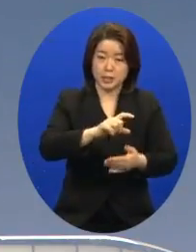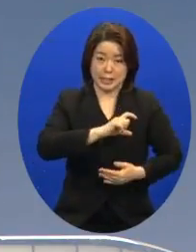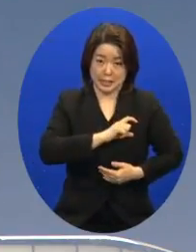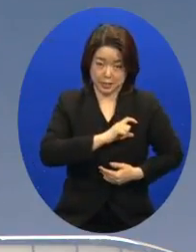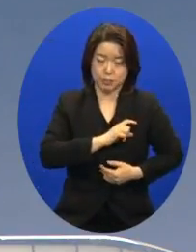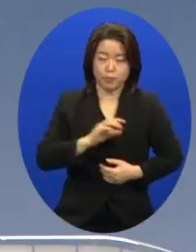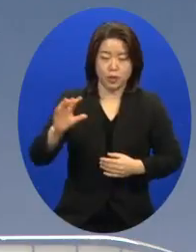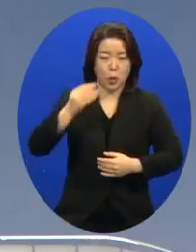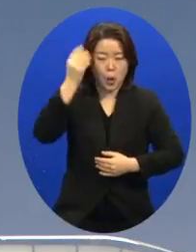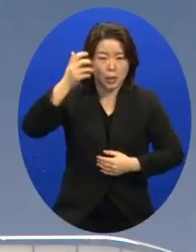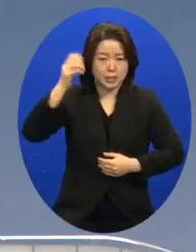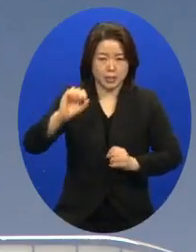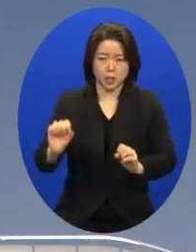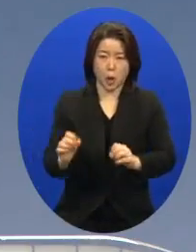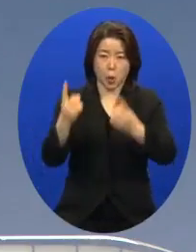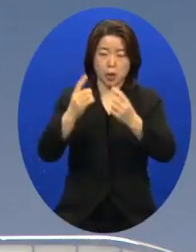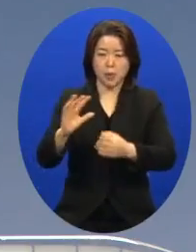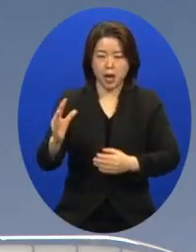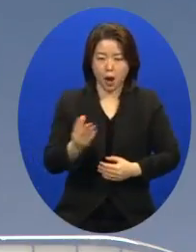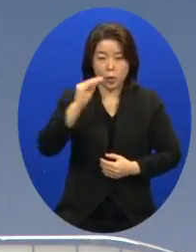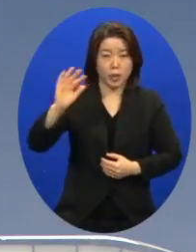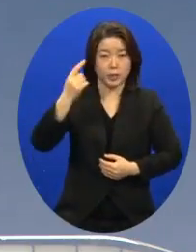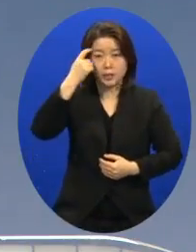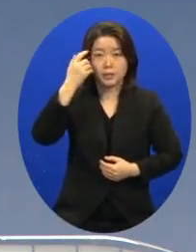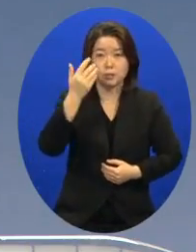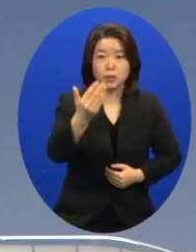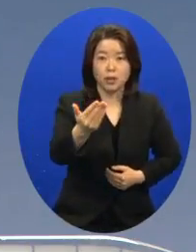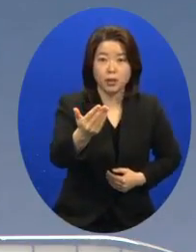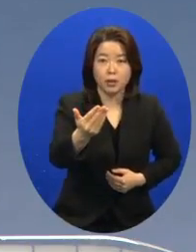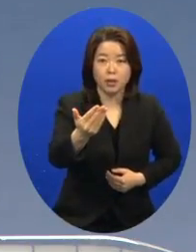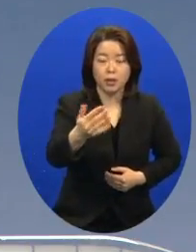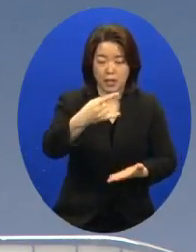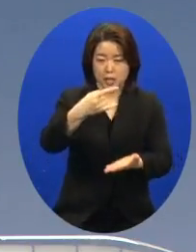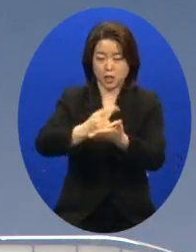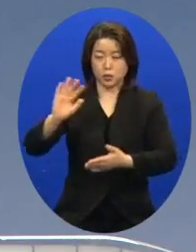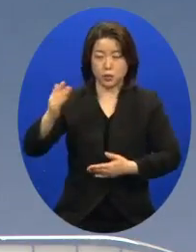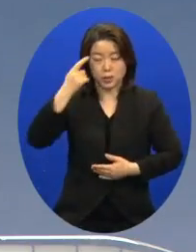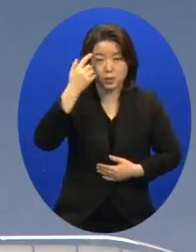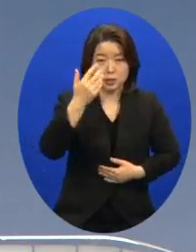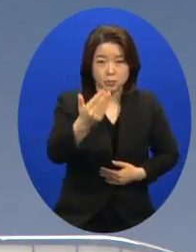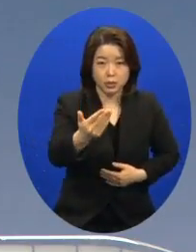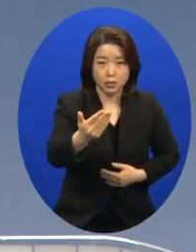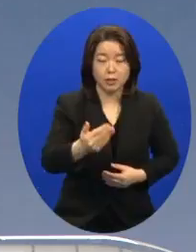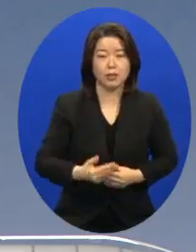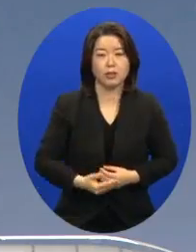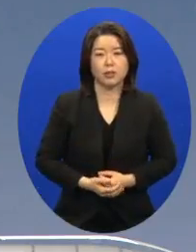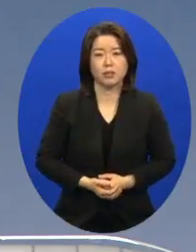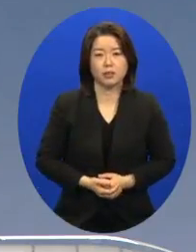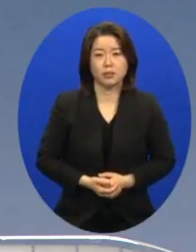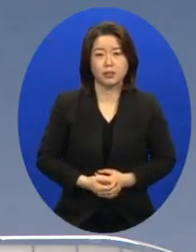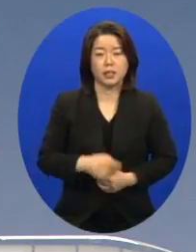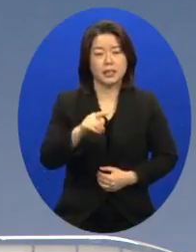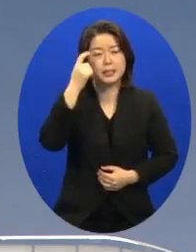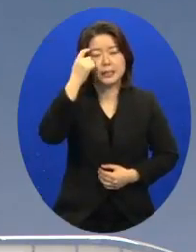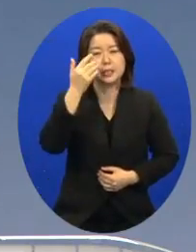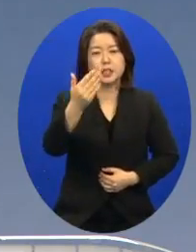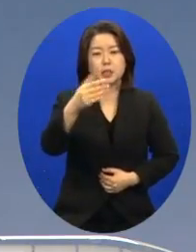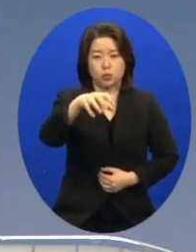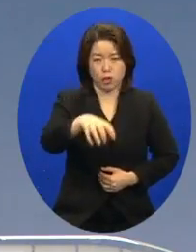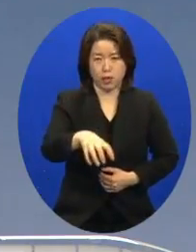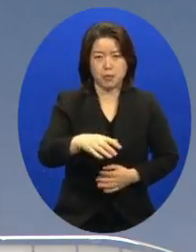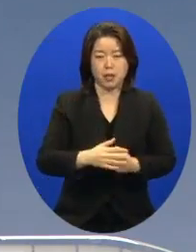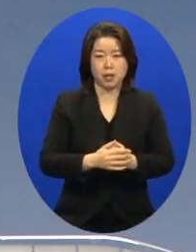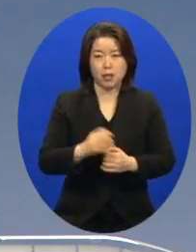성령으로 말미암아 거룩하게 되었습니까 의롭게 되었습니까 이 질문 앞에서 는